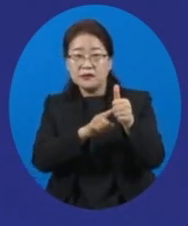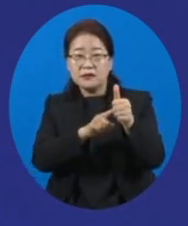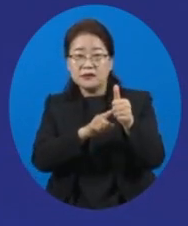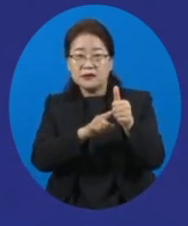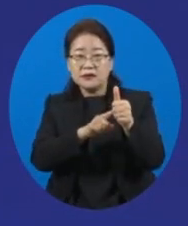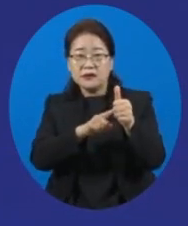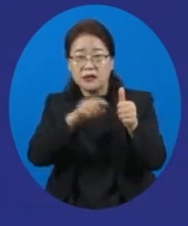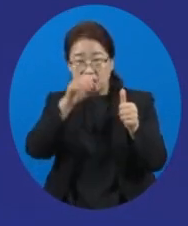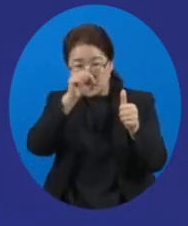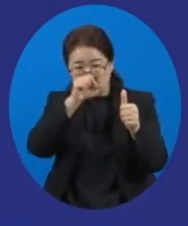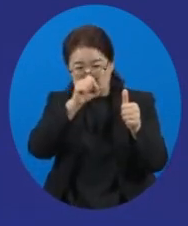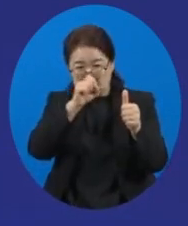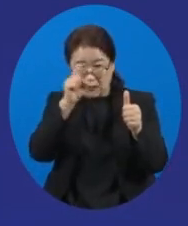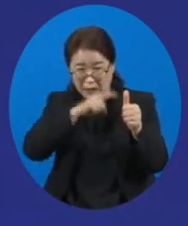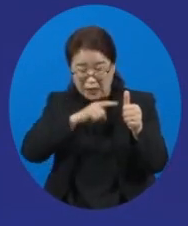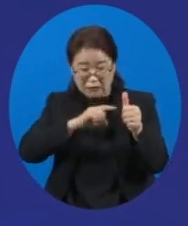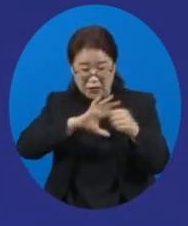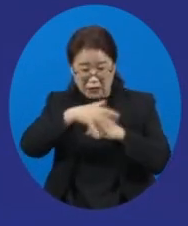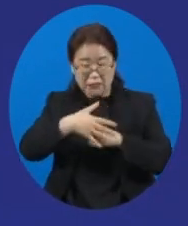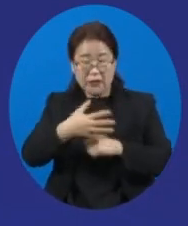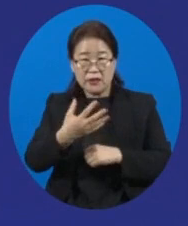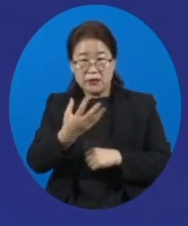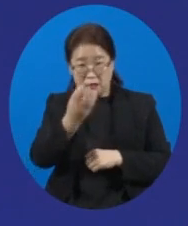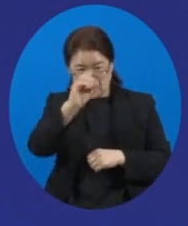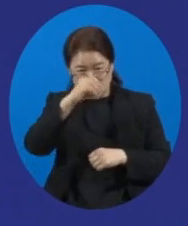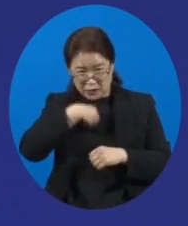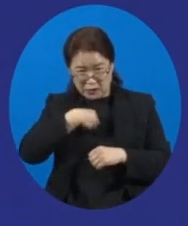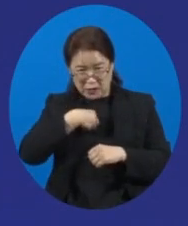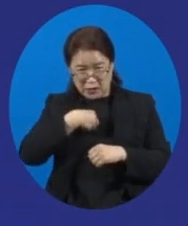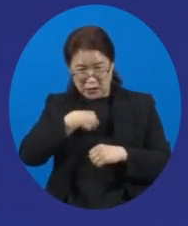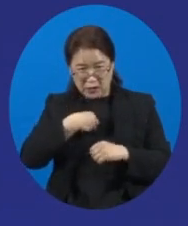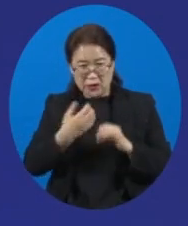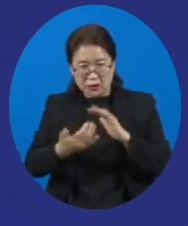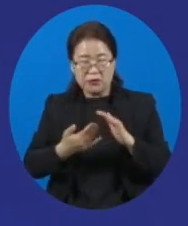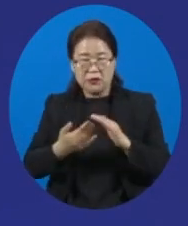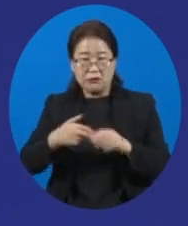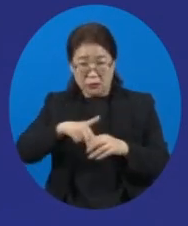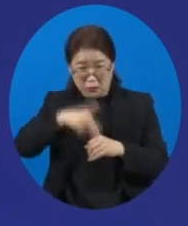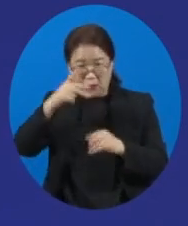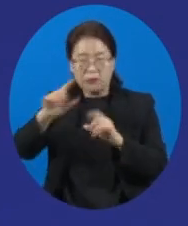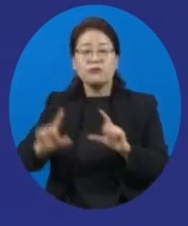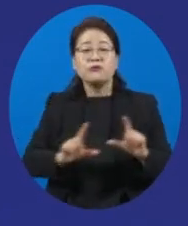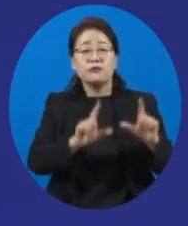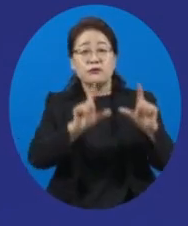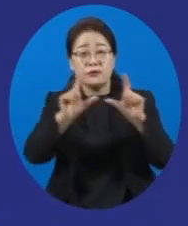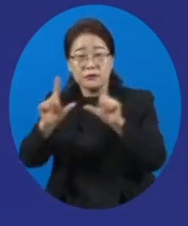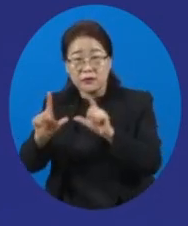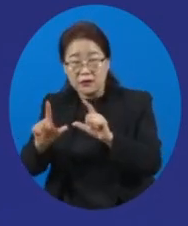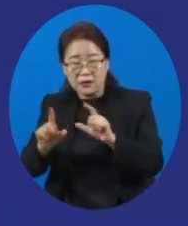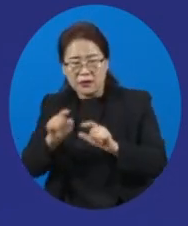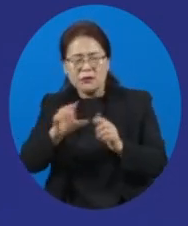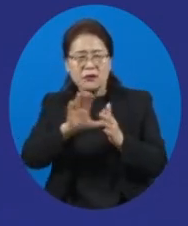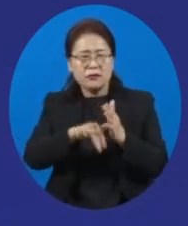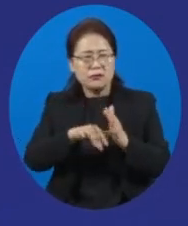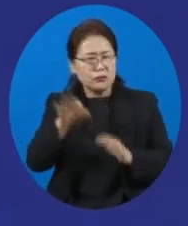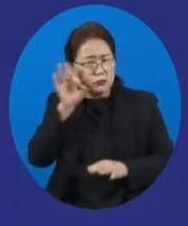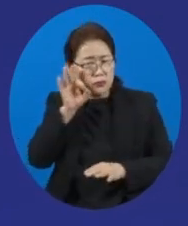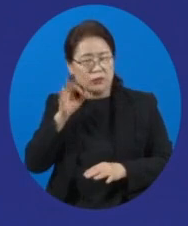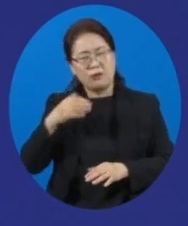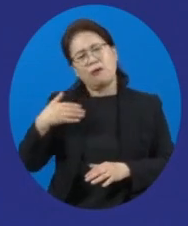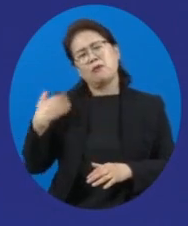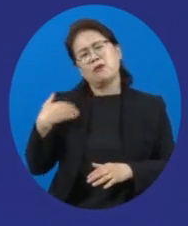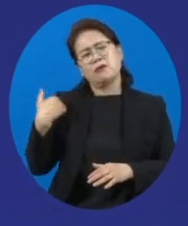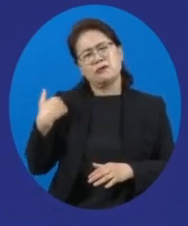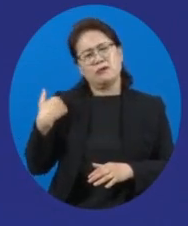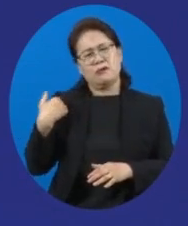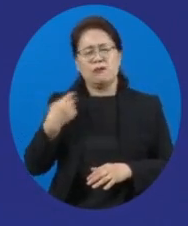선악과를 따먹기 이전에도 벗고 살았어요. 그렇지만 그때는 두려움이 없었거든요. 그때는 두려움이